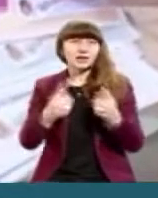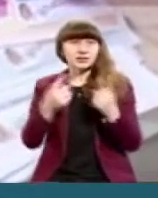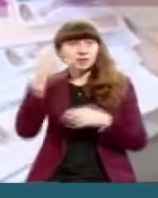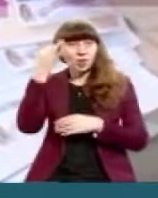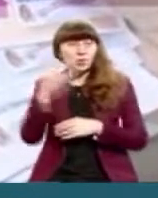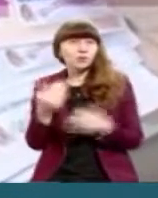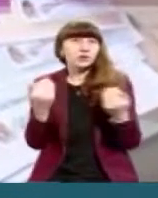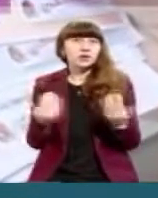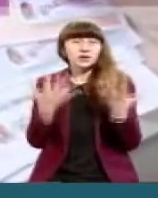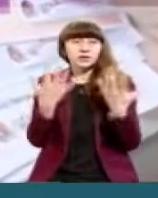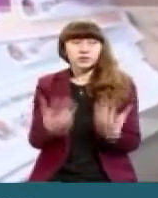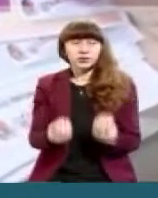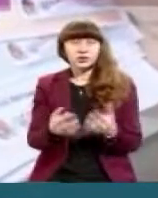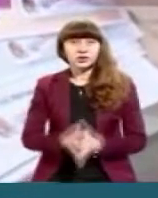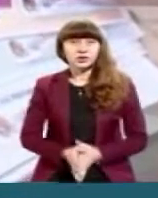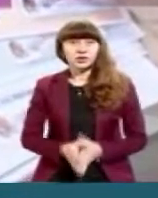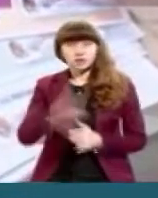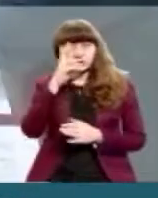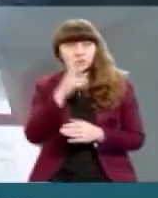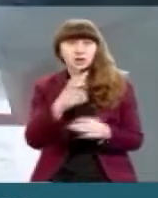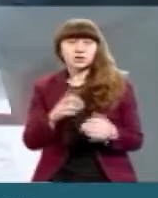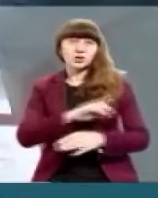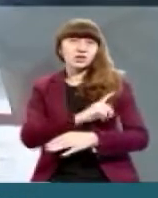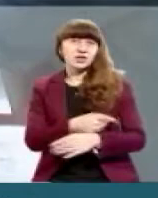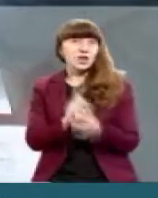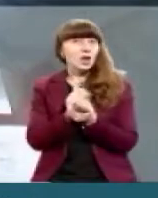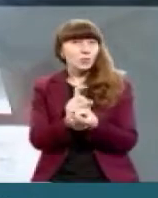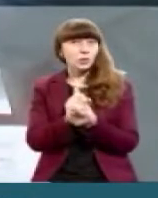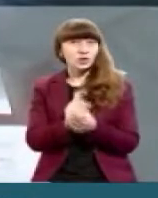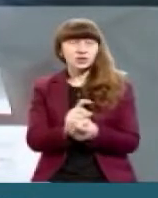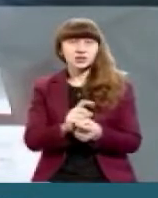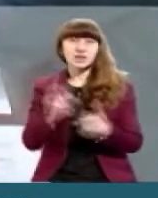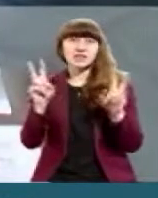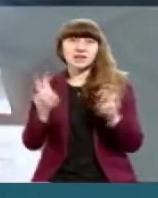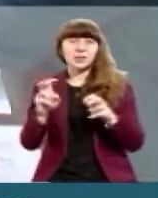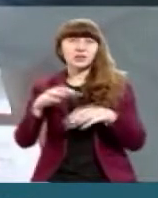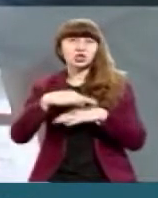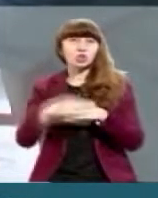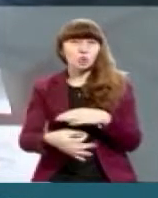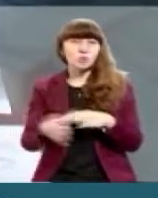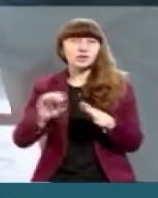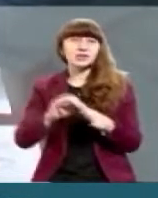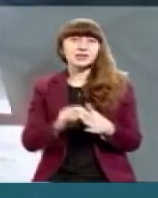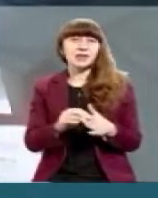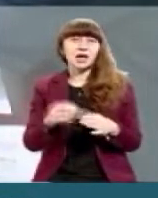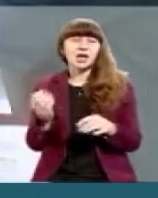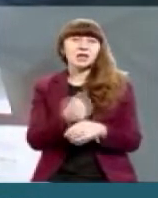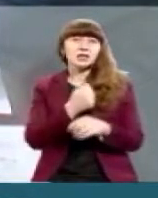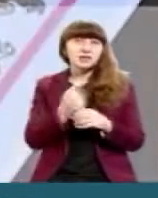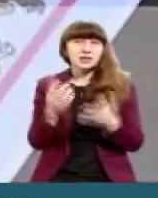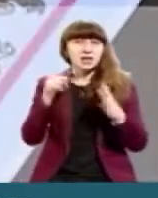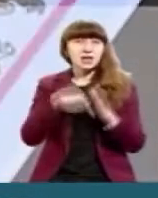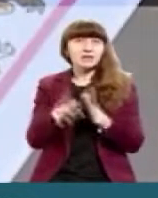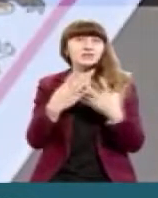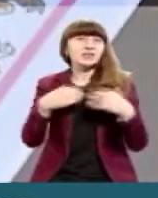таңда елімізде отбасылық зорлық-зомбылыққа қарсы күрес күшейтіліп, заң талаптары қатаңдатылу үстінде. Бұдан былай тұрмыста жәбір